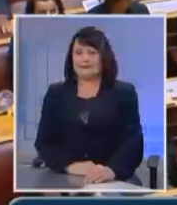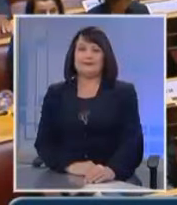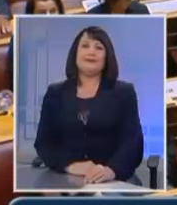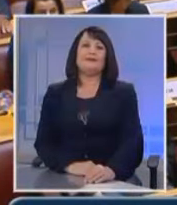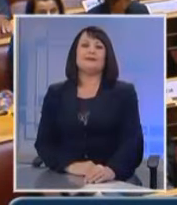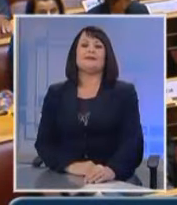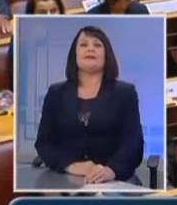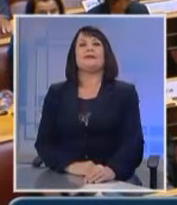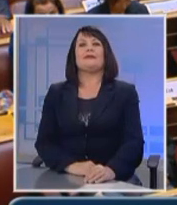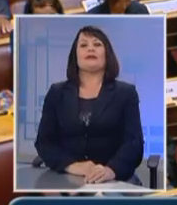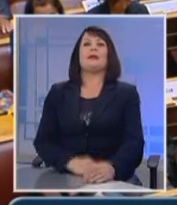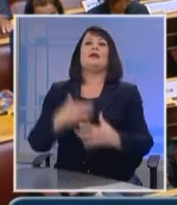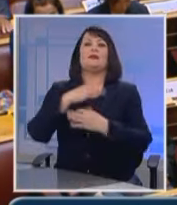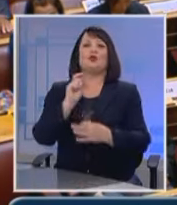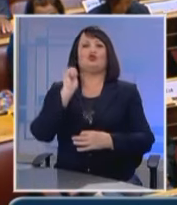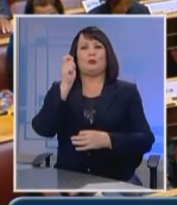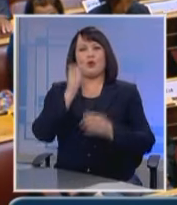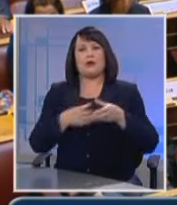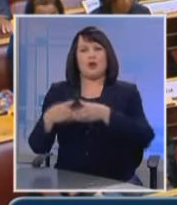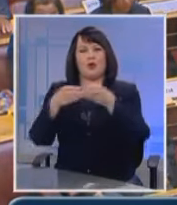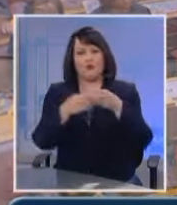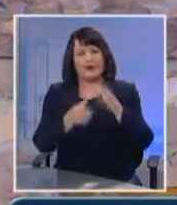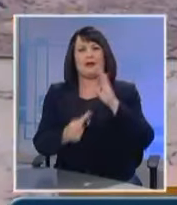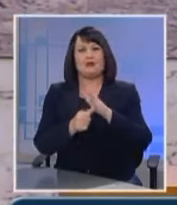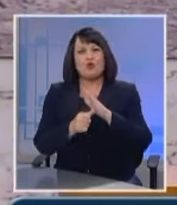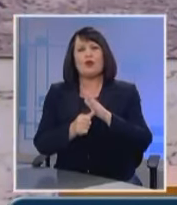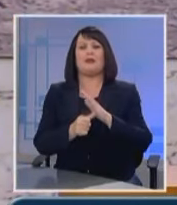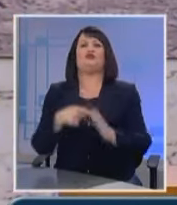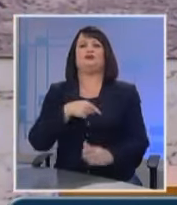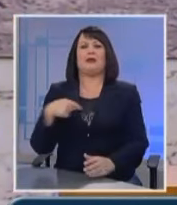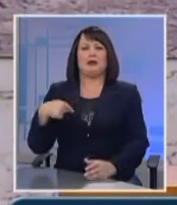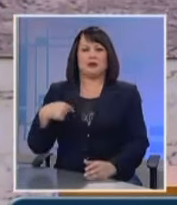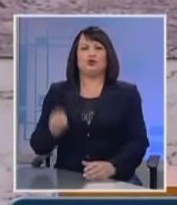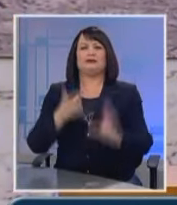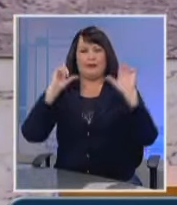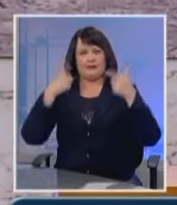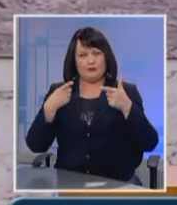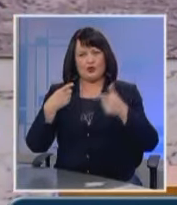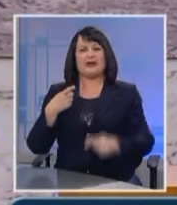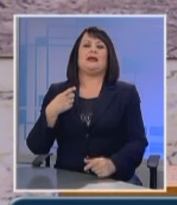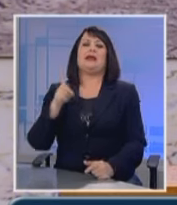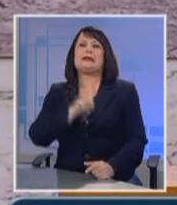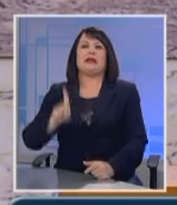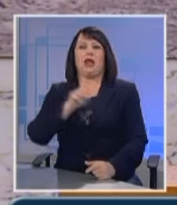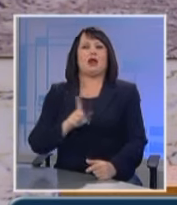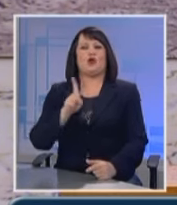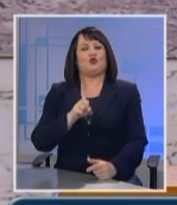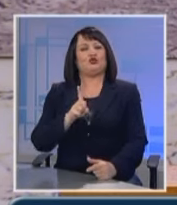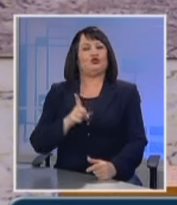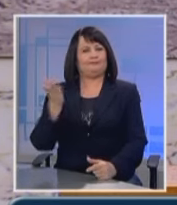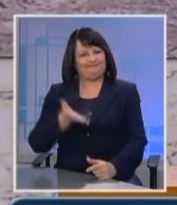Από τις κοινοβουλευτικές ομάδες, ο Πρόεδρος της Κοινοβουλευτικής Ομάδας της Νέας Δημοκρατίας και Αρχηγός της